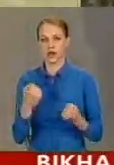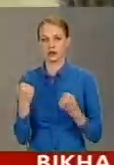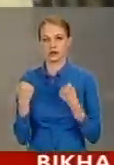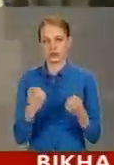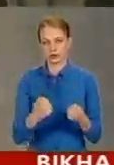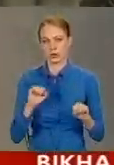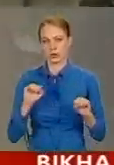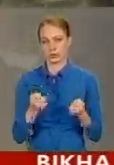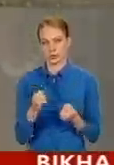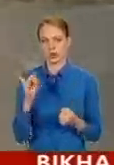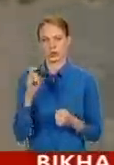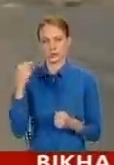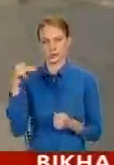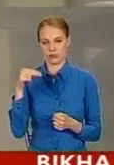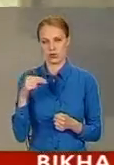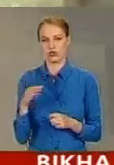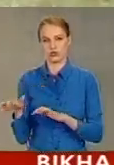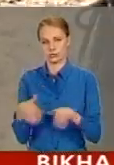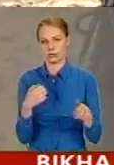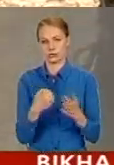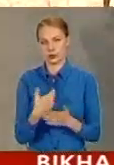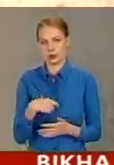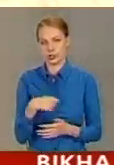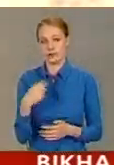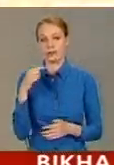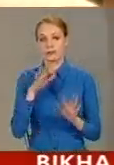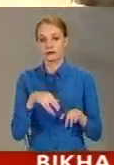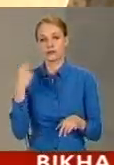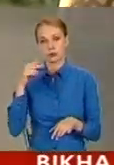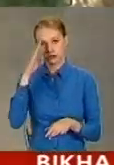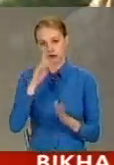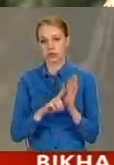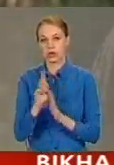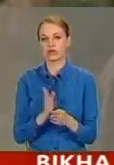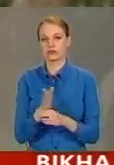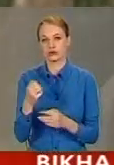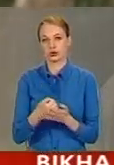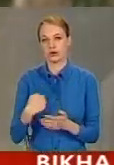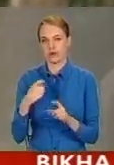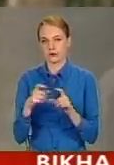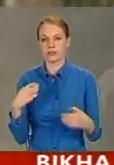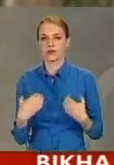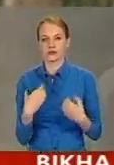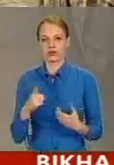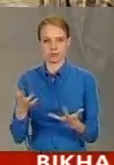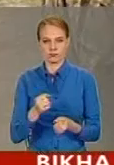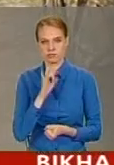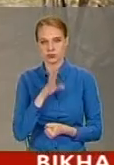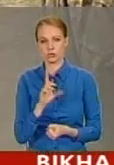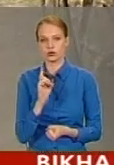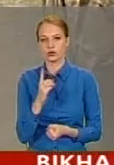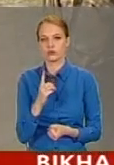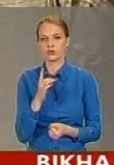автівкою приїхали друзі із Запоріжжя, відвезли до себе. Там парубок одразу пішов до військкомату. Хвилювався, що не візьмуть,